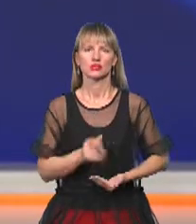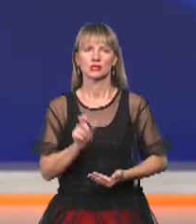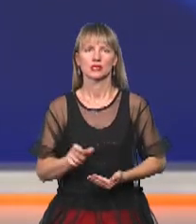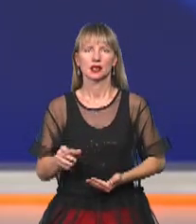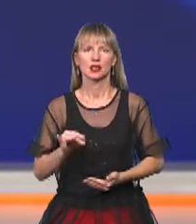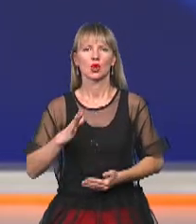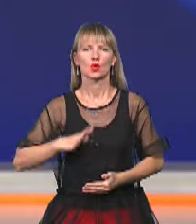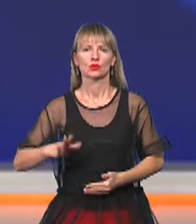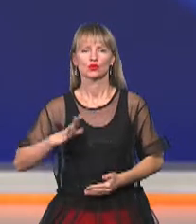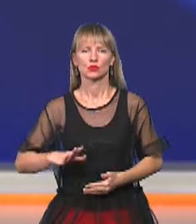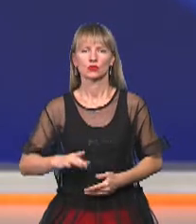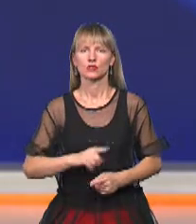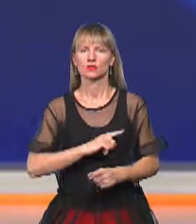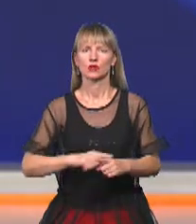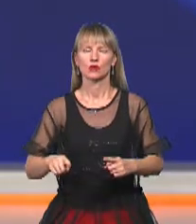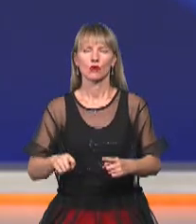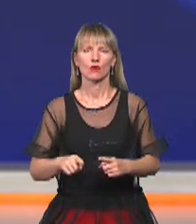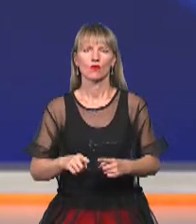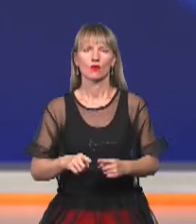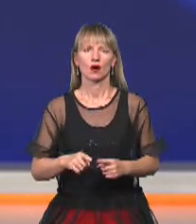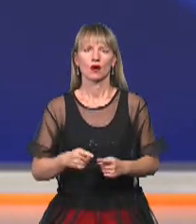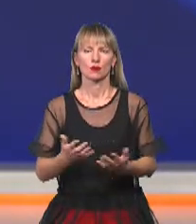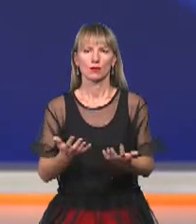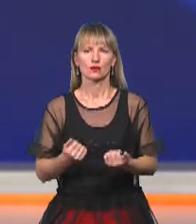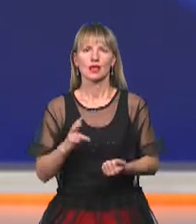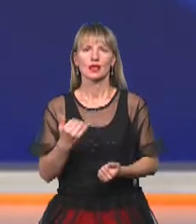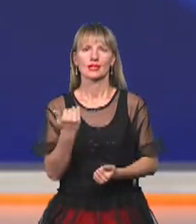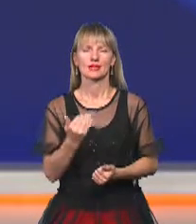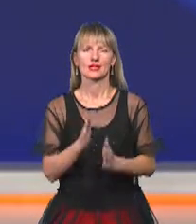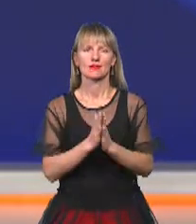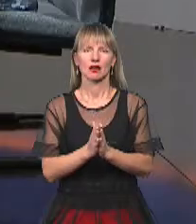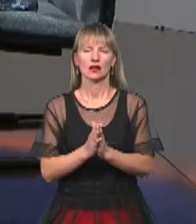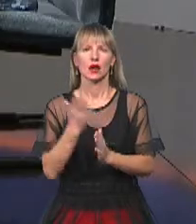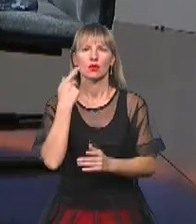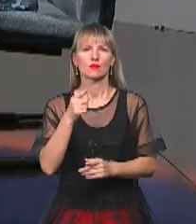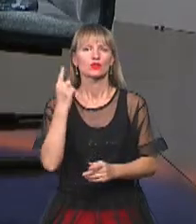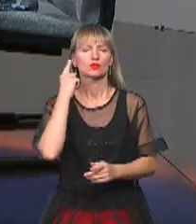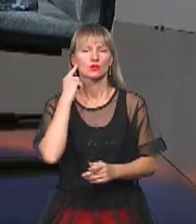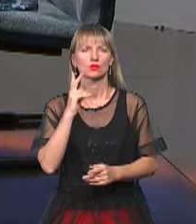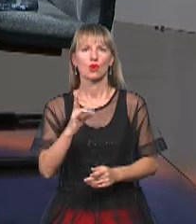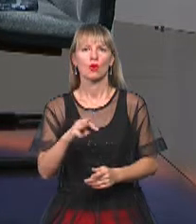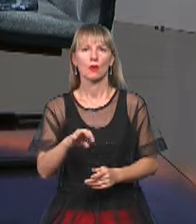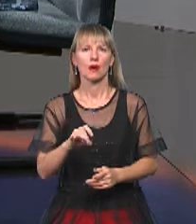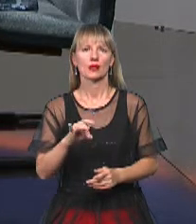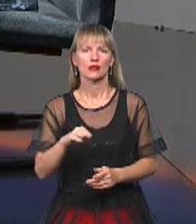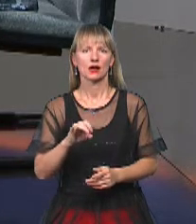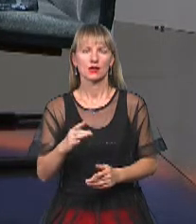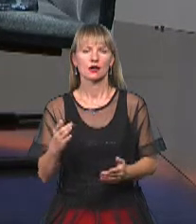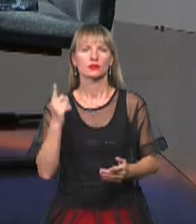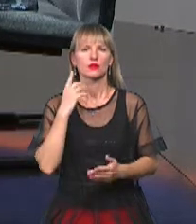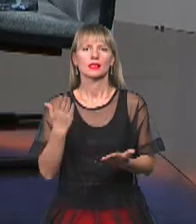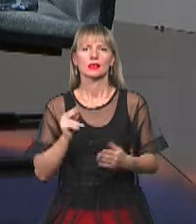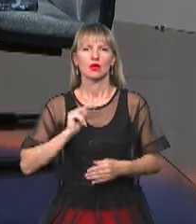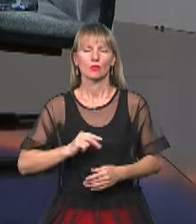і очікують швидкого реагування на їх звернення. І коли вони чують коментар, що якісь